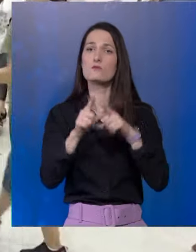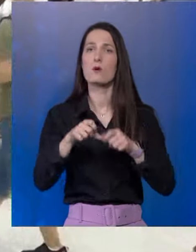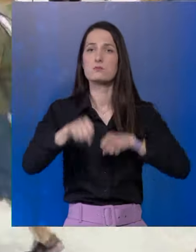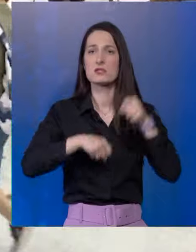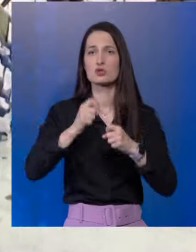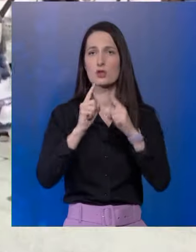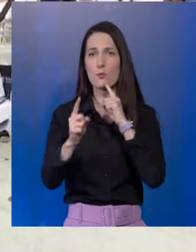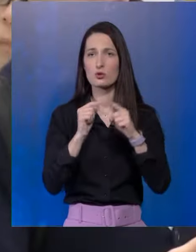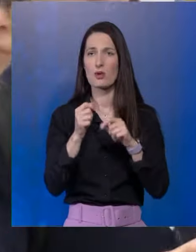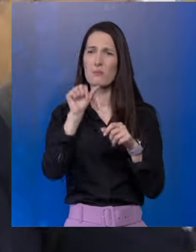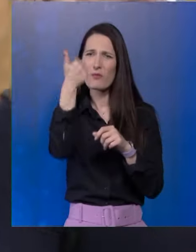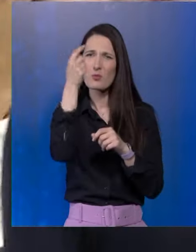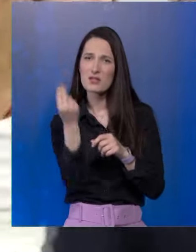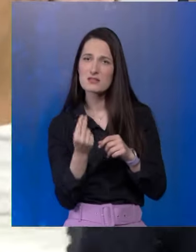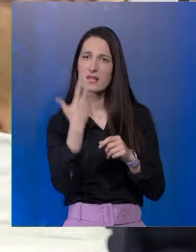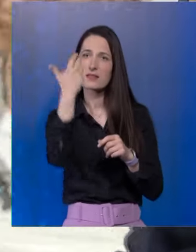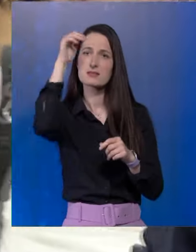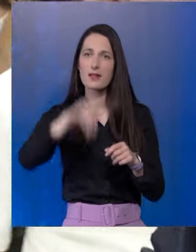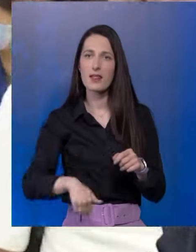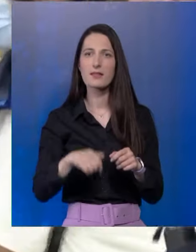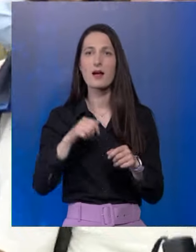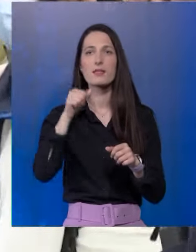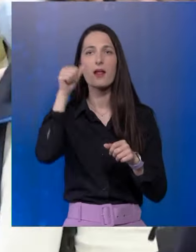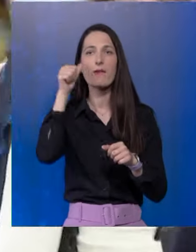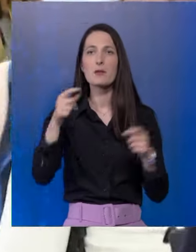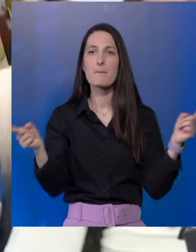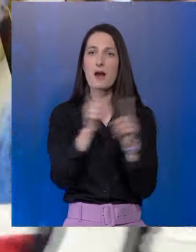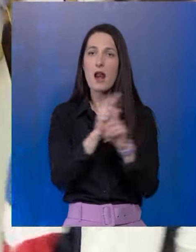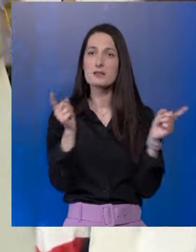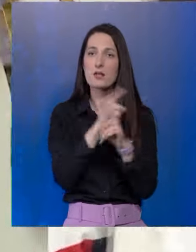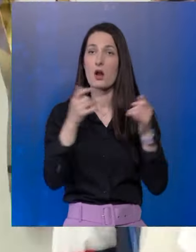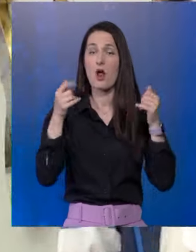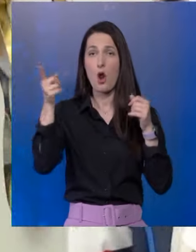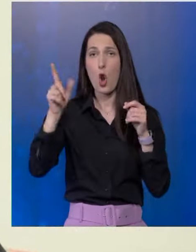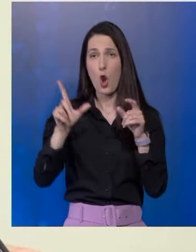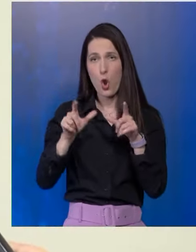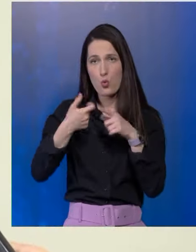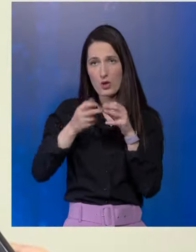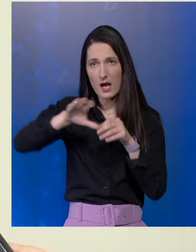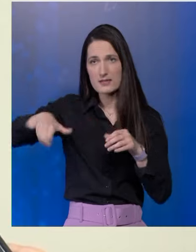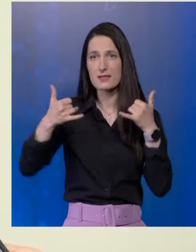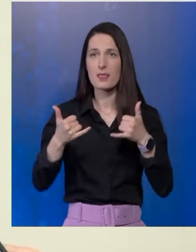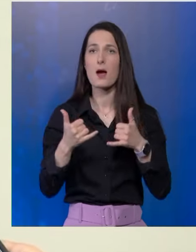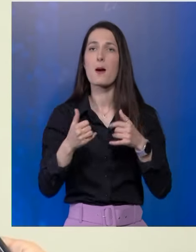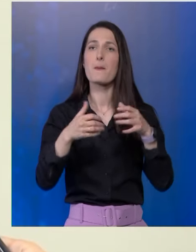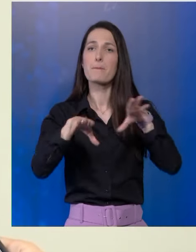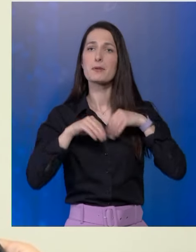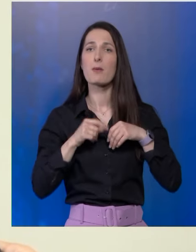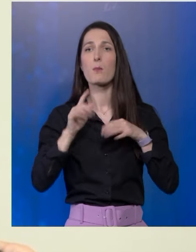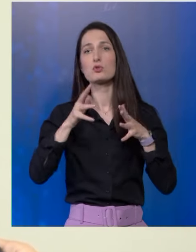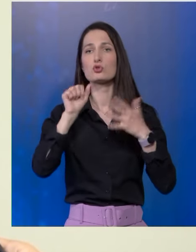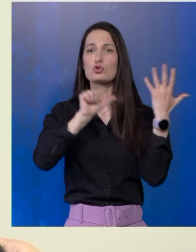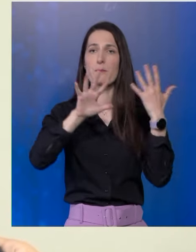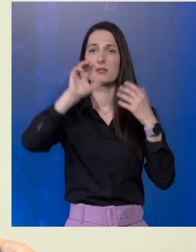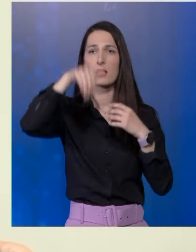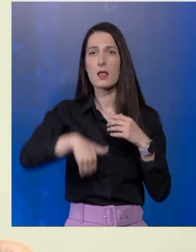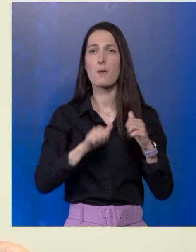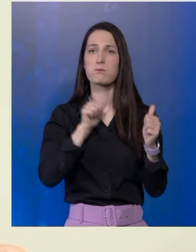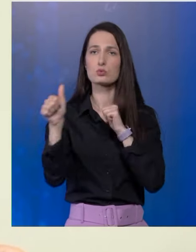Prvobitno dizajnirana za 30.000 dnevnih prelazaka, luka sada prima u proseku 65.000 putnika dnevno i